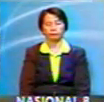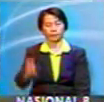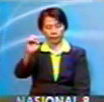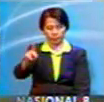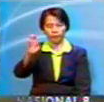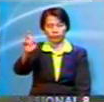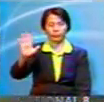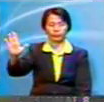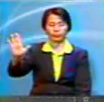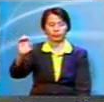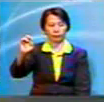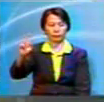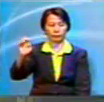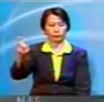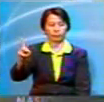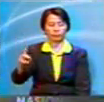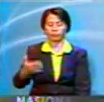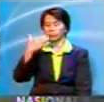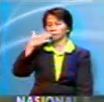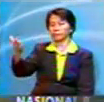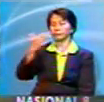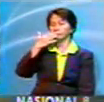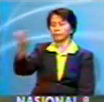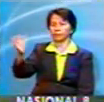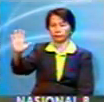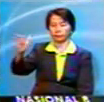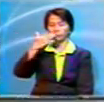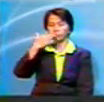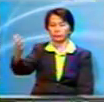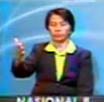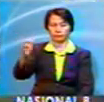baik, Nur Yusof, terima